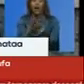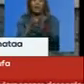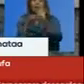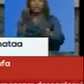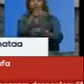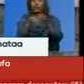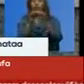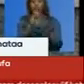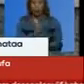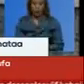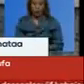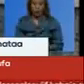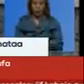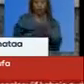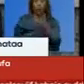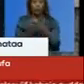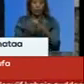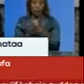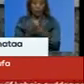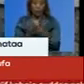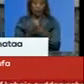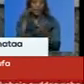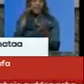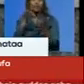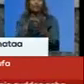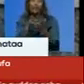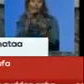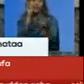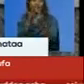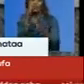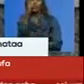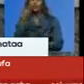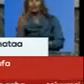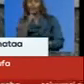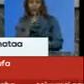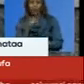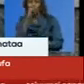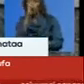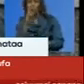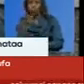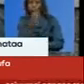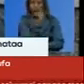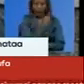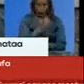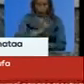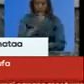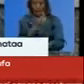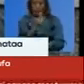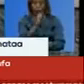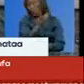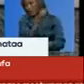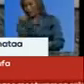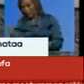ጭምር ነው ሶስተኛ የሚስቶች ስኬት ሁለት ሶስት ነው ሁለት ሲሆን አንዱ የራሳቸው